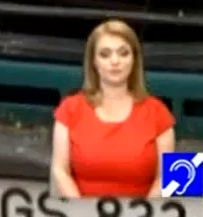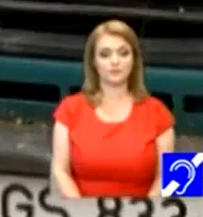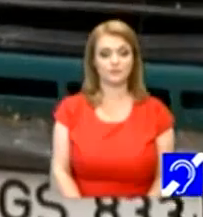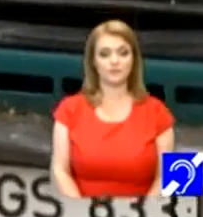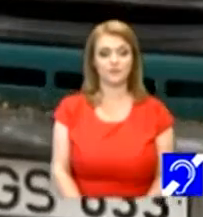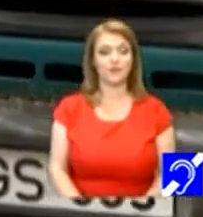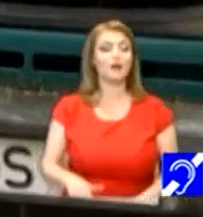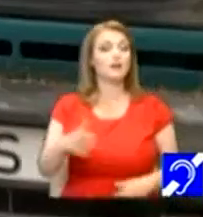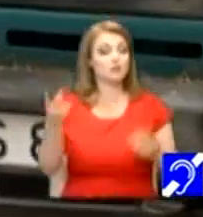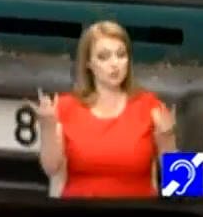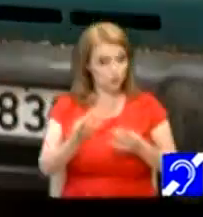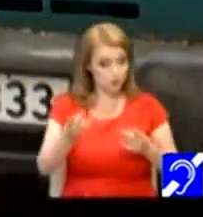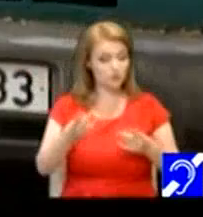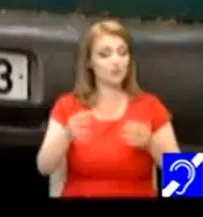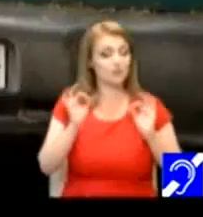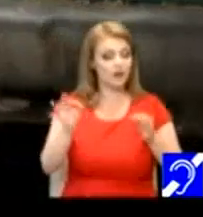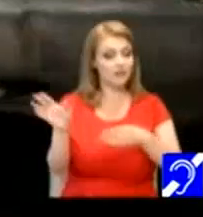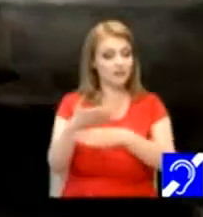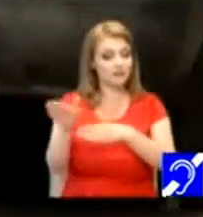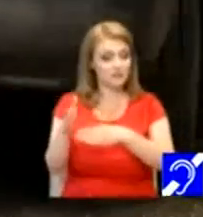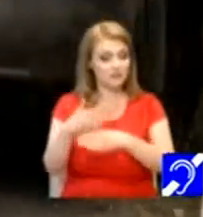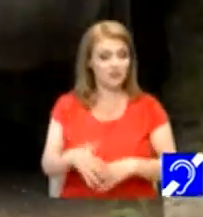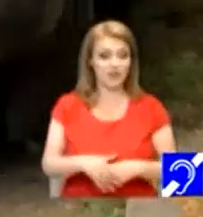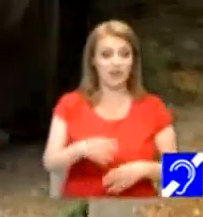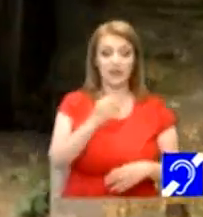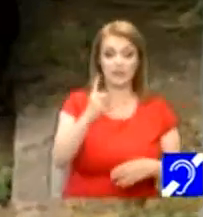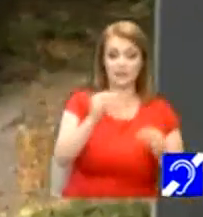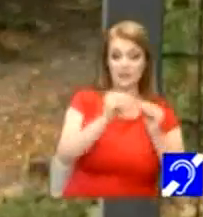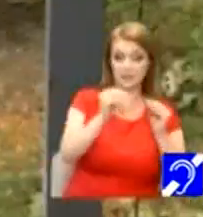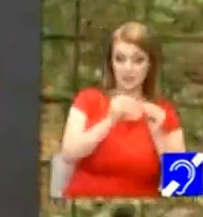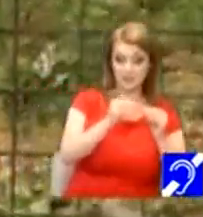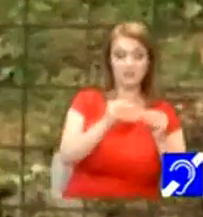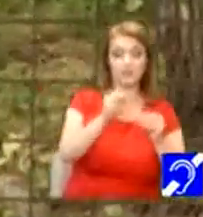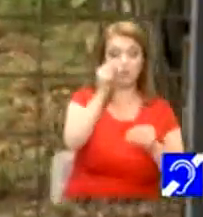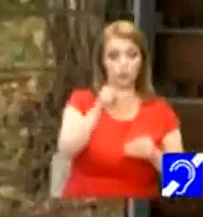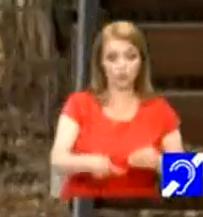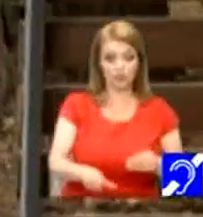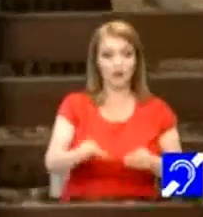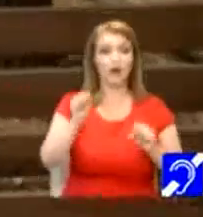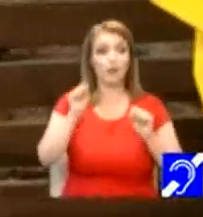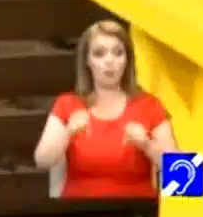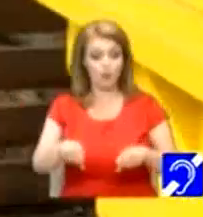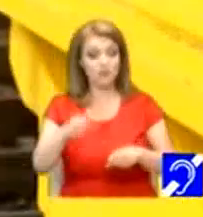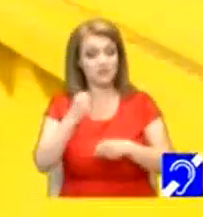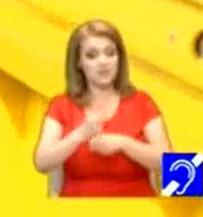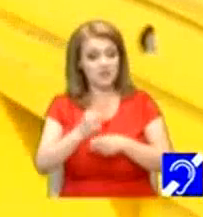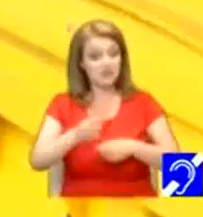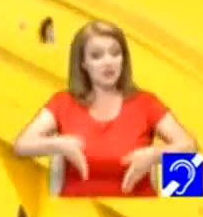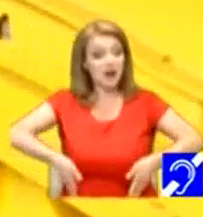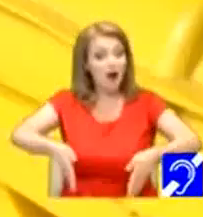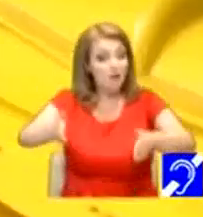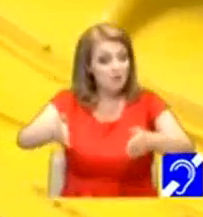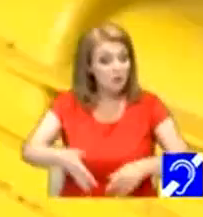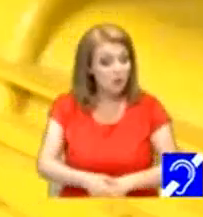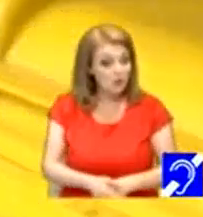De ce să reciclăm? Iată, de exemplu, câteva cifre. Din 10 peturi reciclate se poate face un metru pătrat de covor. Din 50